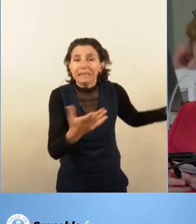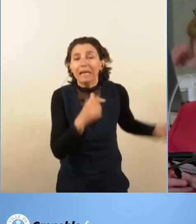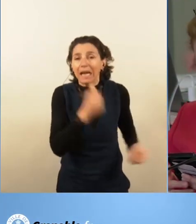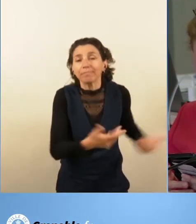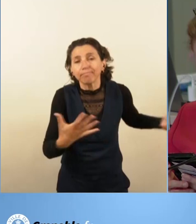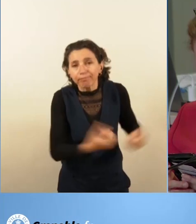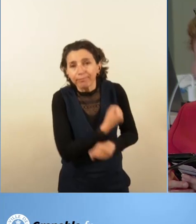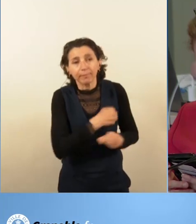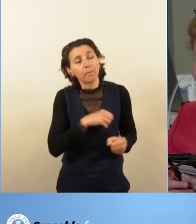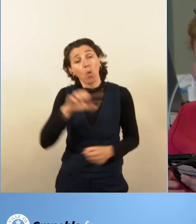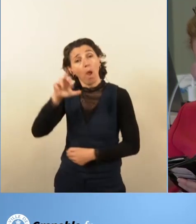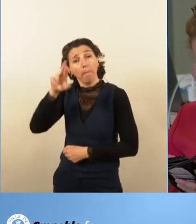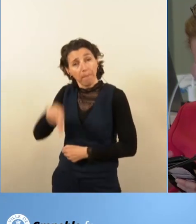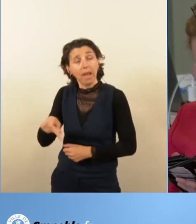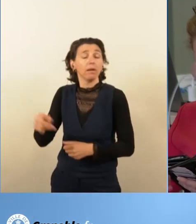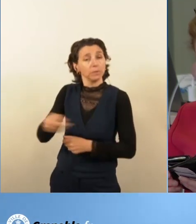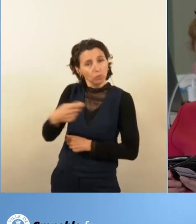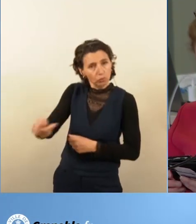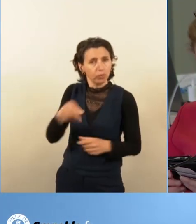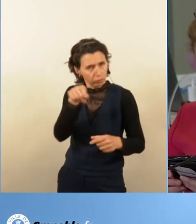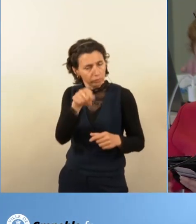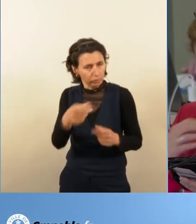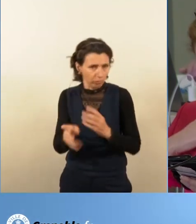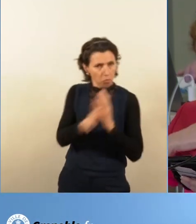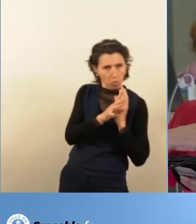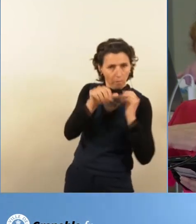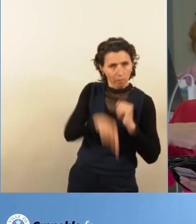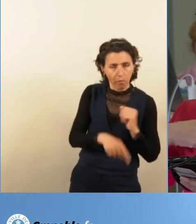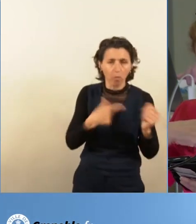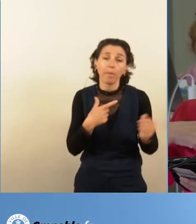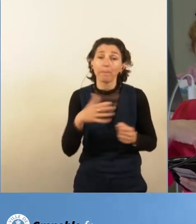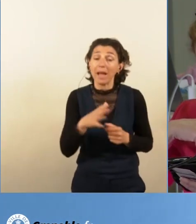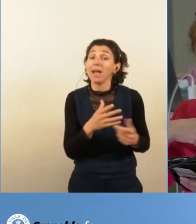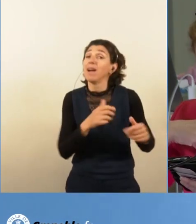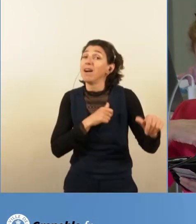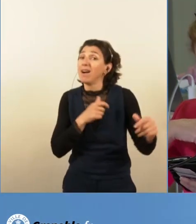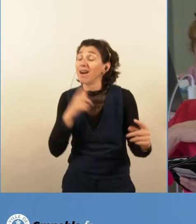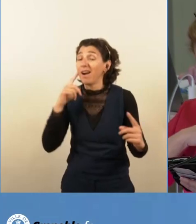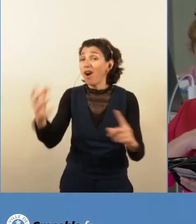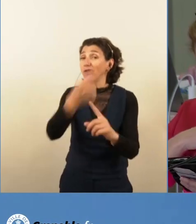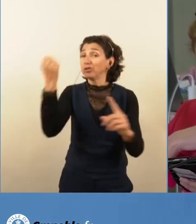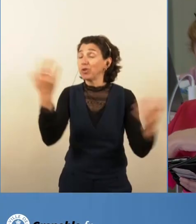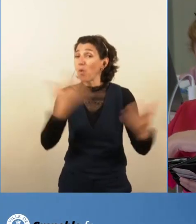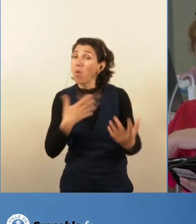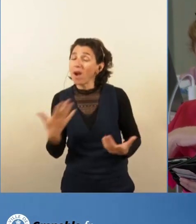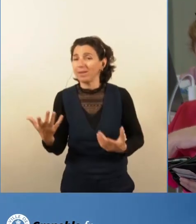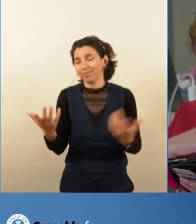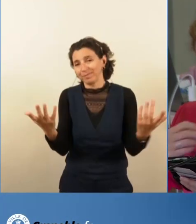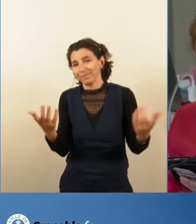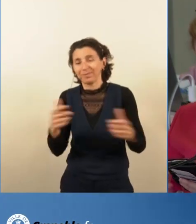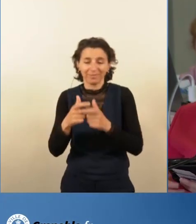l'enjeu sur l'ensemble des équipements publics et ERP de l'accessibilité personne à mobilité réduite qui est un autre